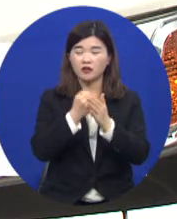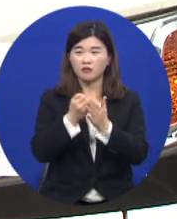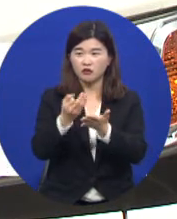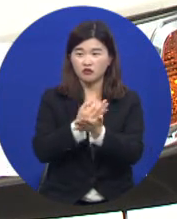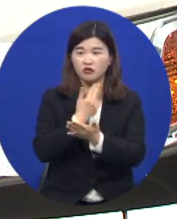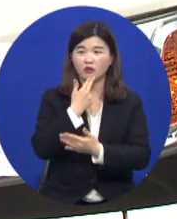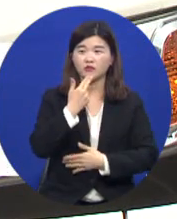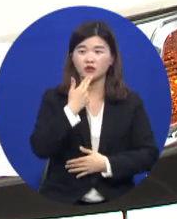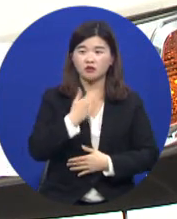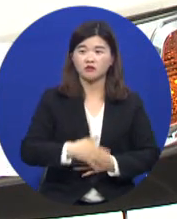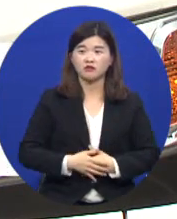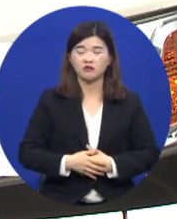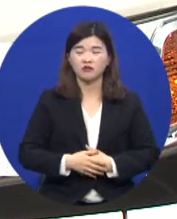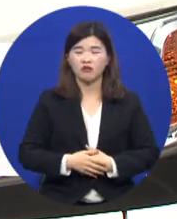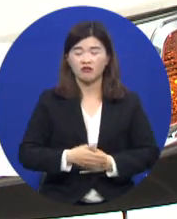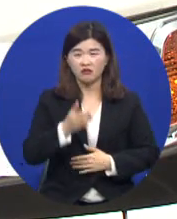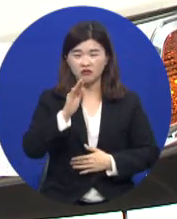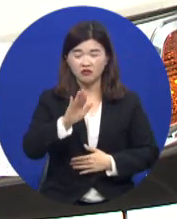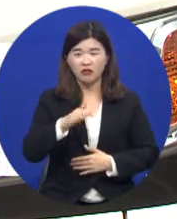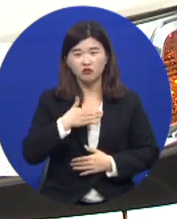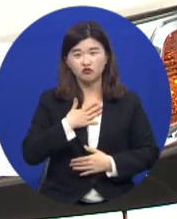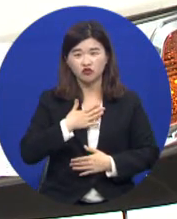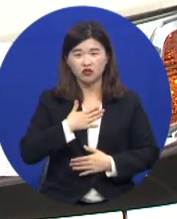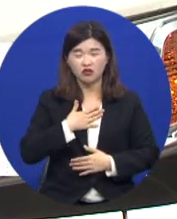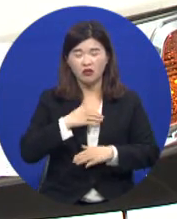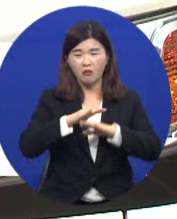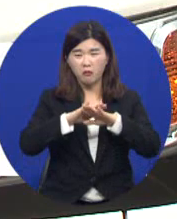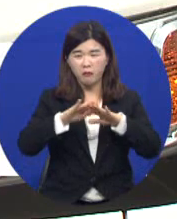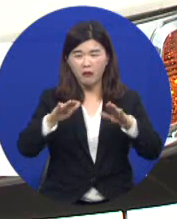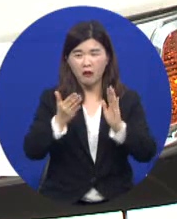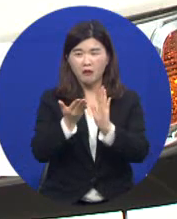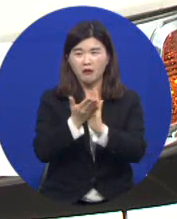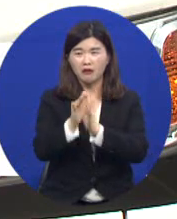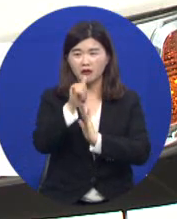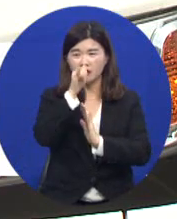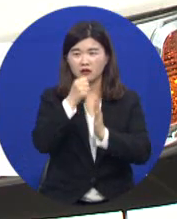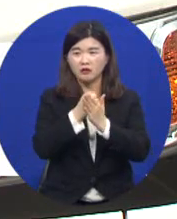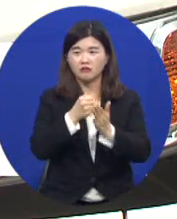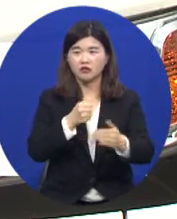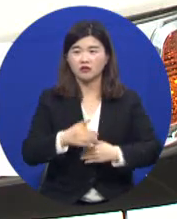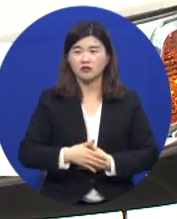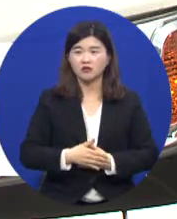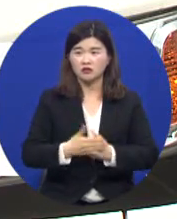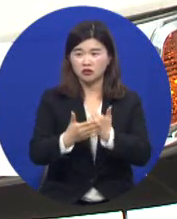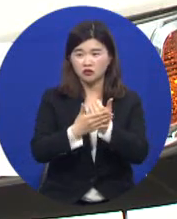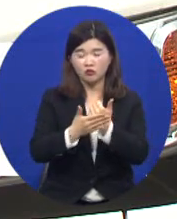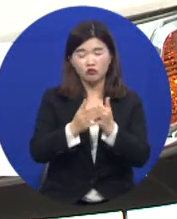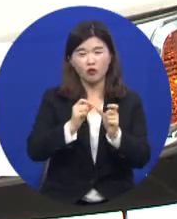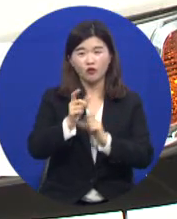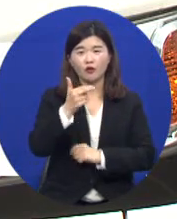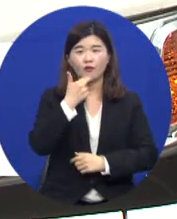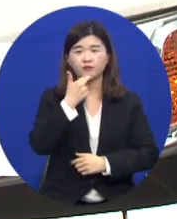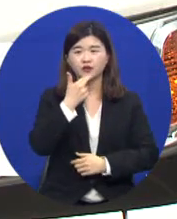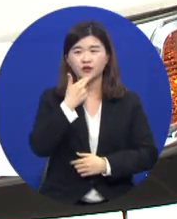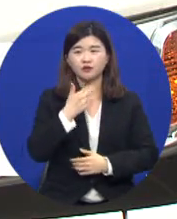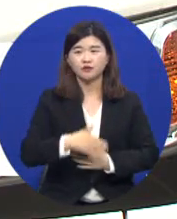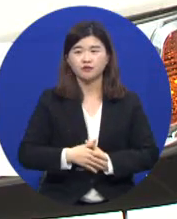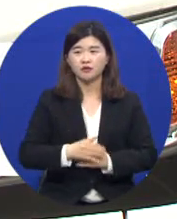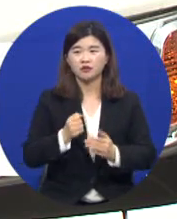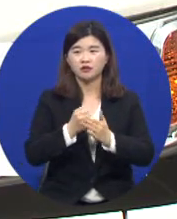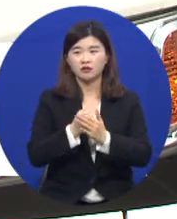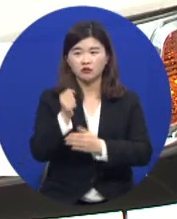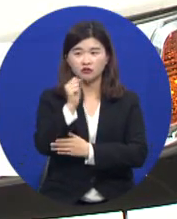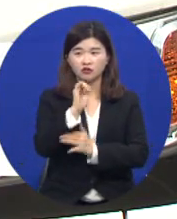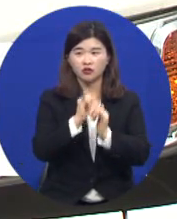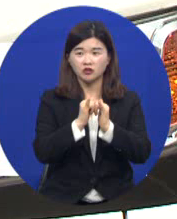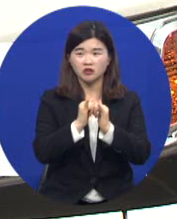수입이 없습니다, 거의. 근데 이 형평성에 좀 어긋나 있다 보니까 저희는 지원받는 것도 거의 없어요. 그러다